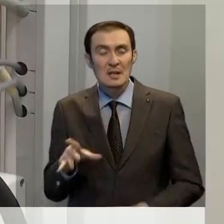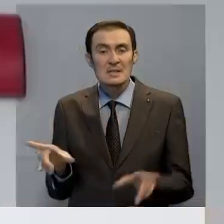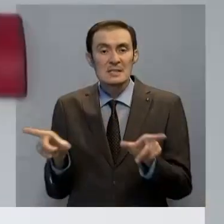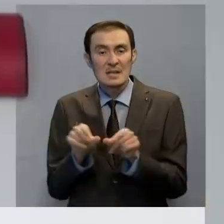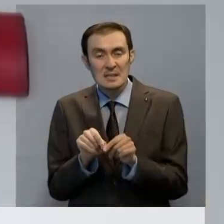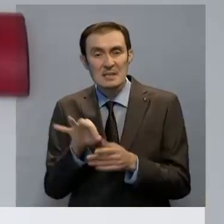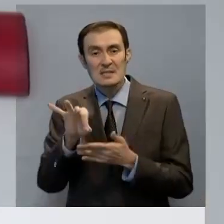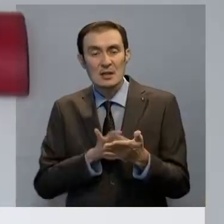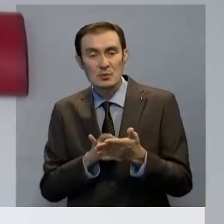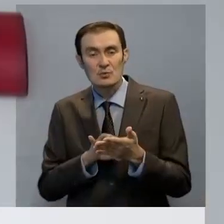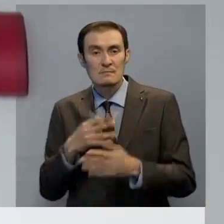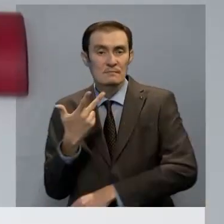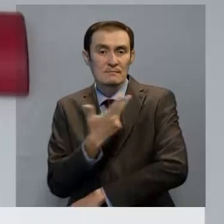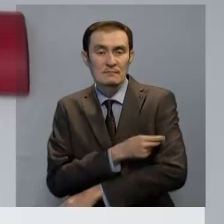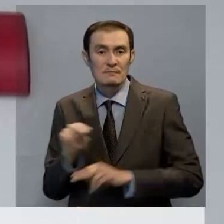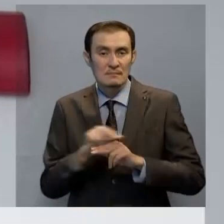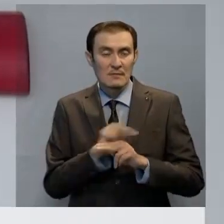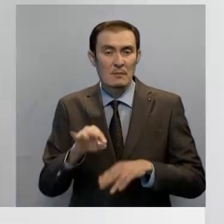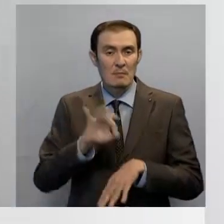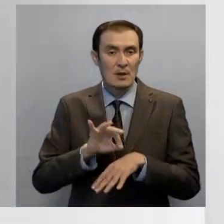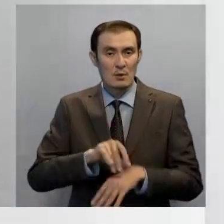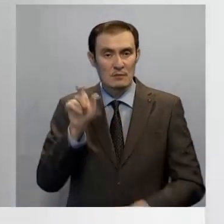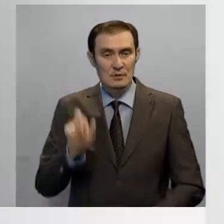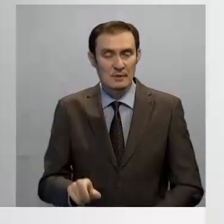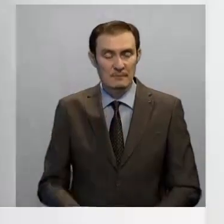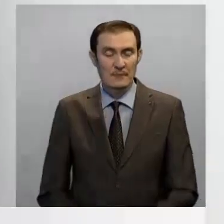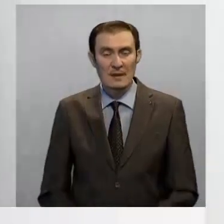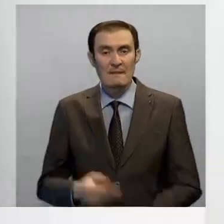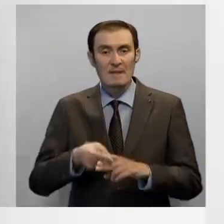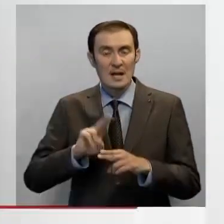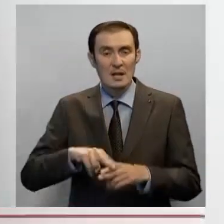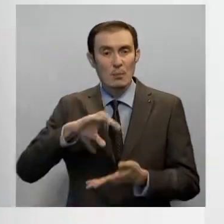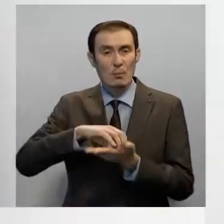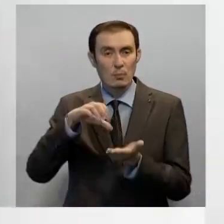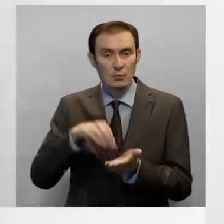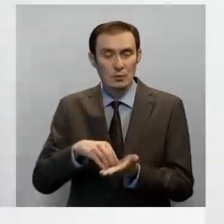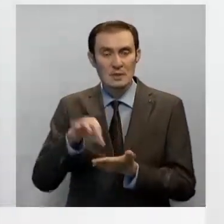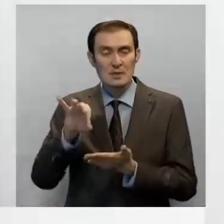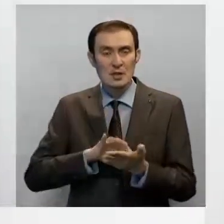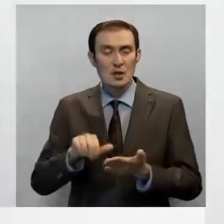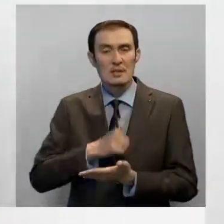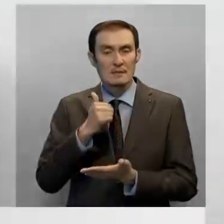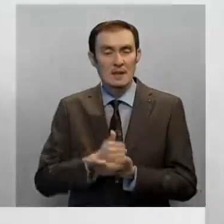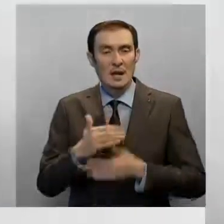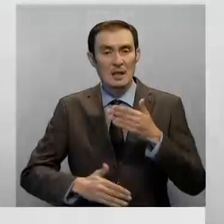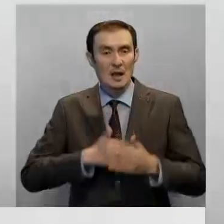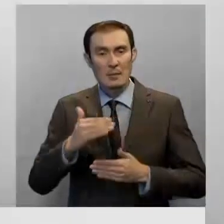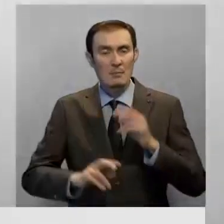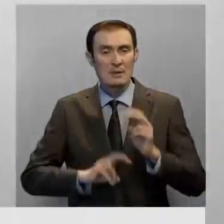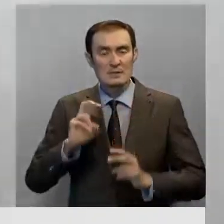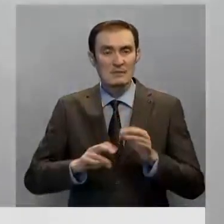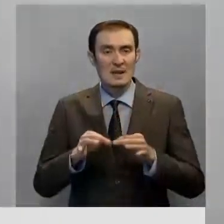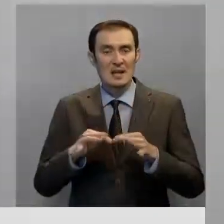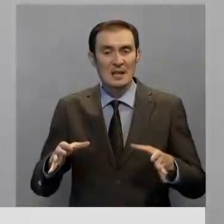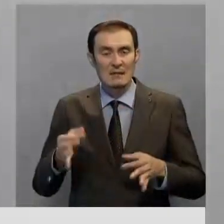носителем и тут же оперативно ввести в организм больного. В этом бункере, по сути, происходит один из основных этапов производства